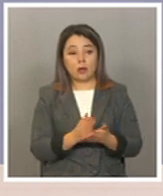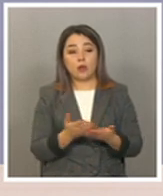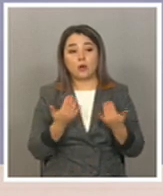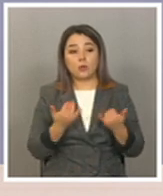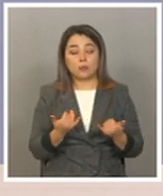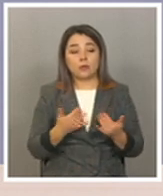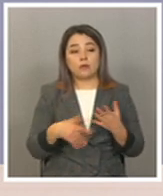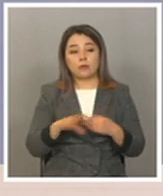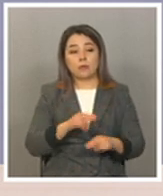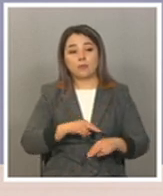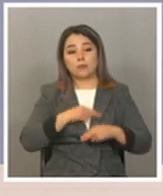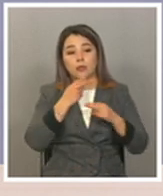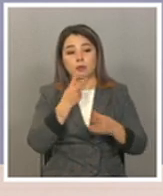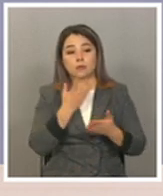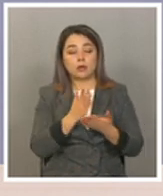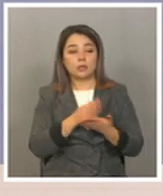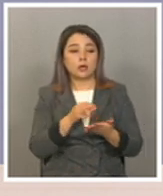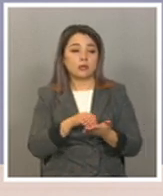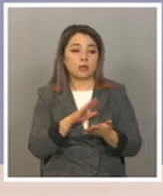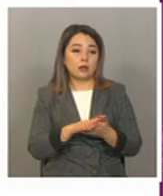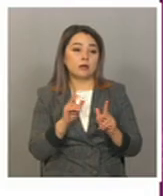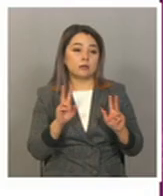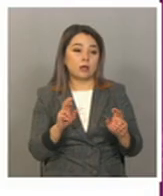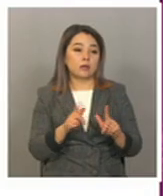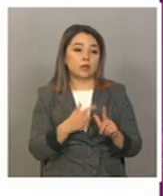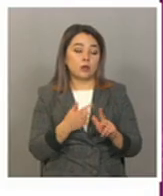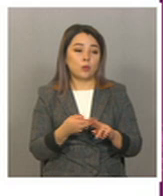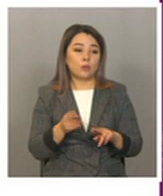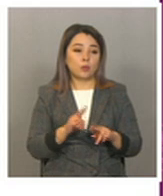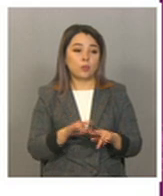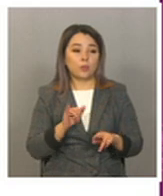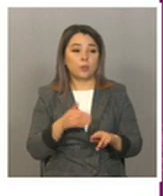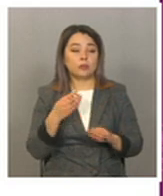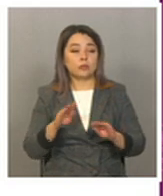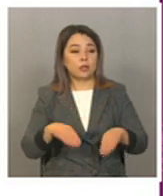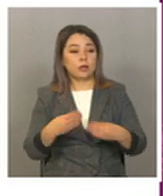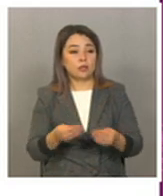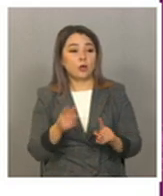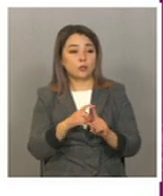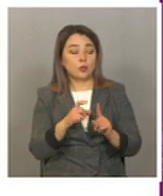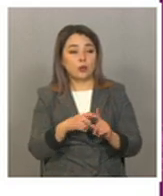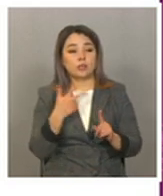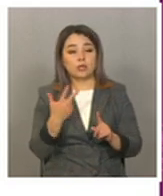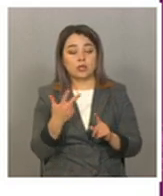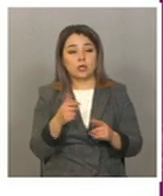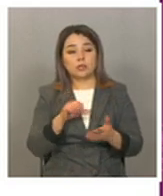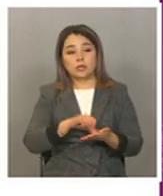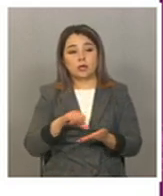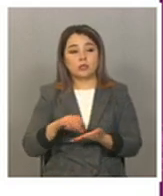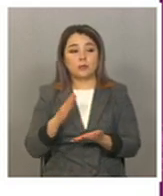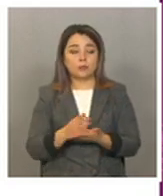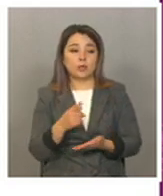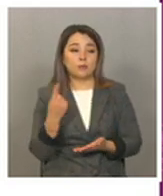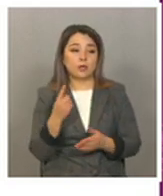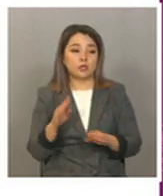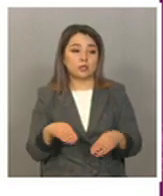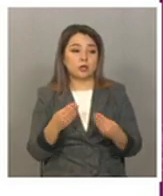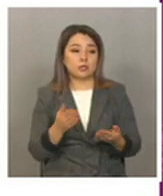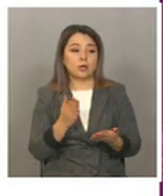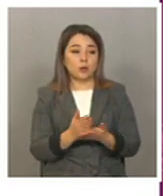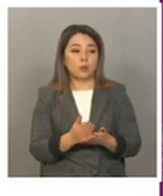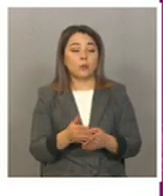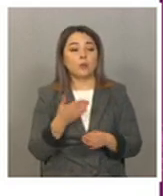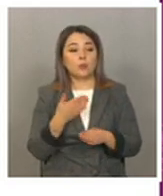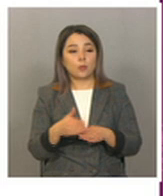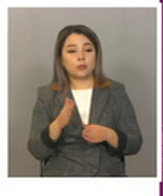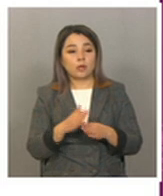давайте обратимся к значению этого слова. У данного слова три значения. Первое значение – кусок